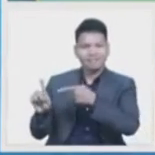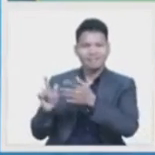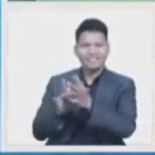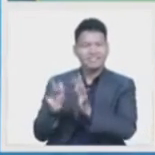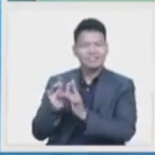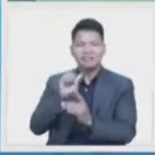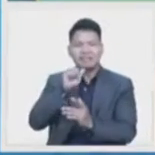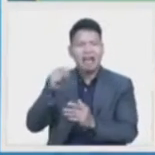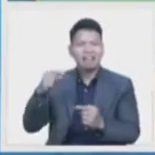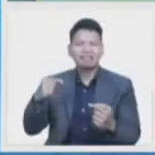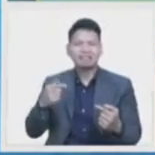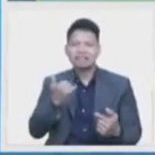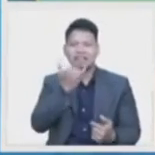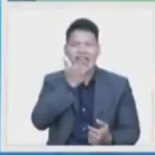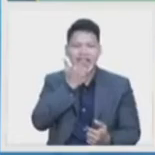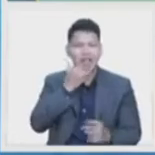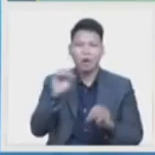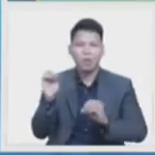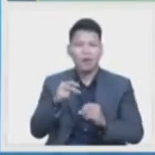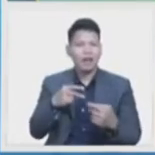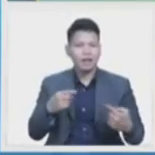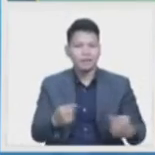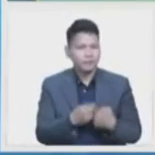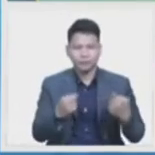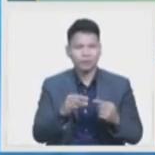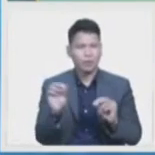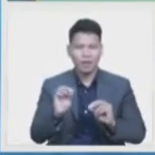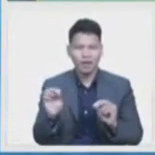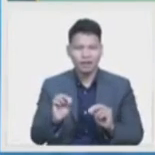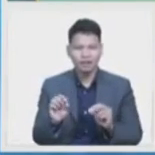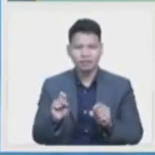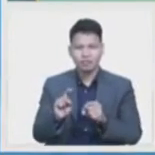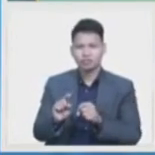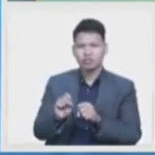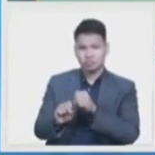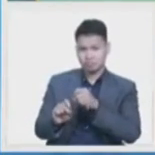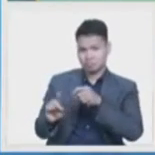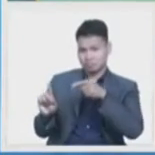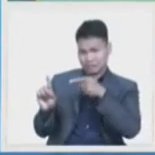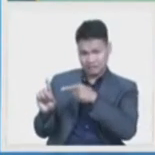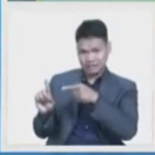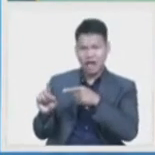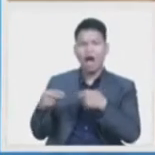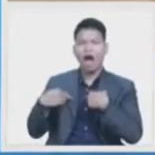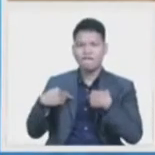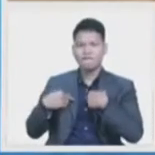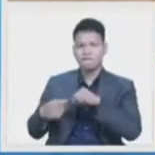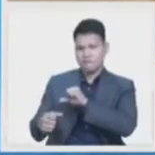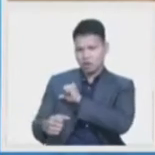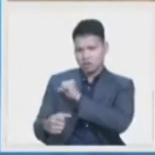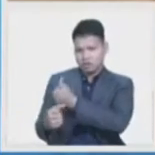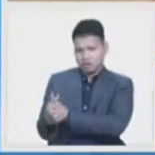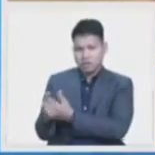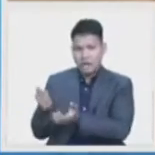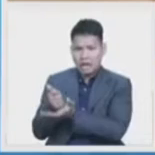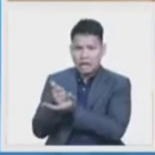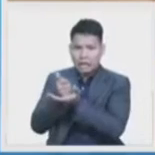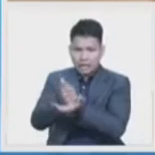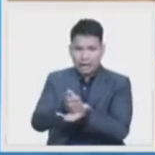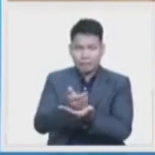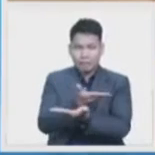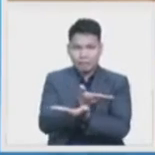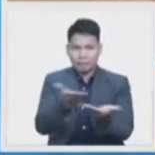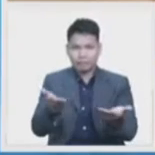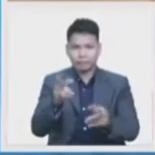magpakasala. So, aduna siya'y dako nga katungod, mga kagilaan, sa pagtabang sa tao.